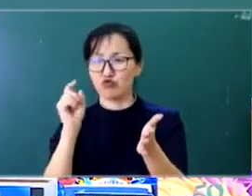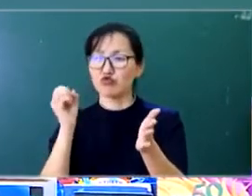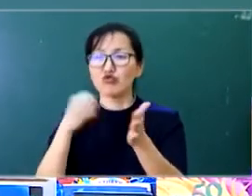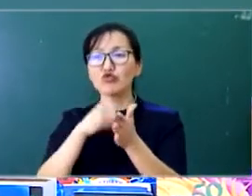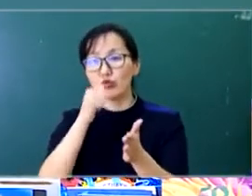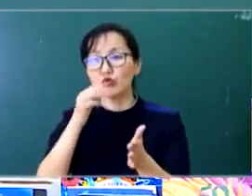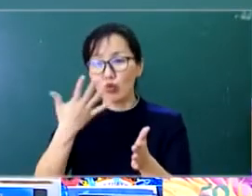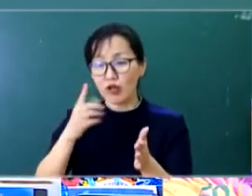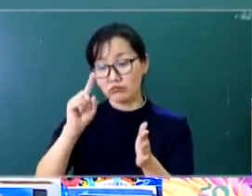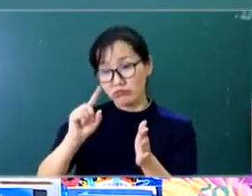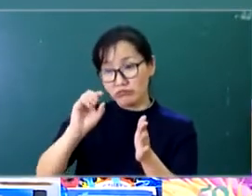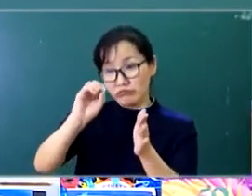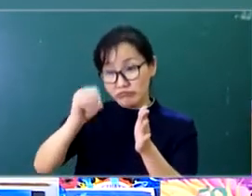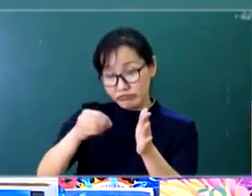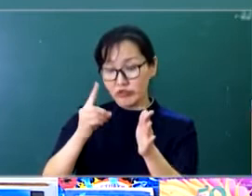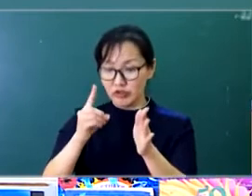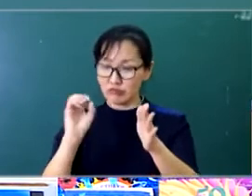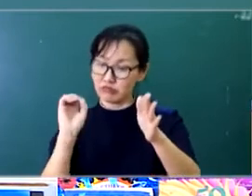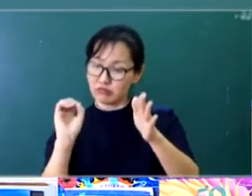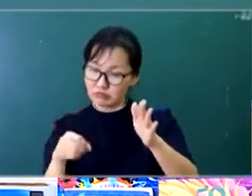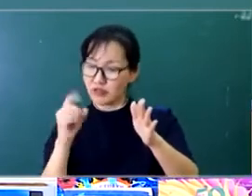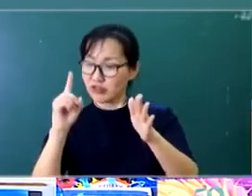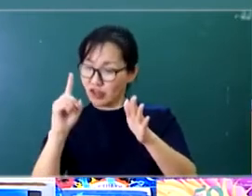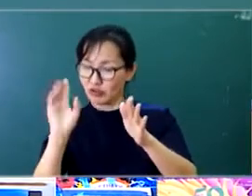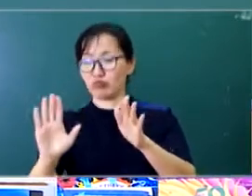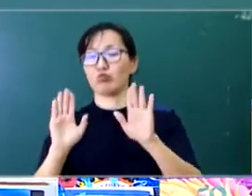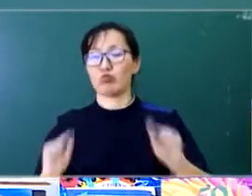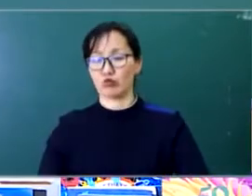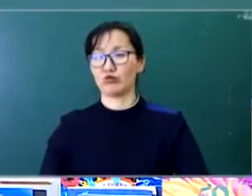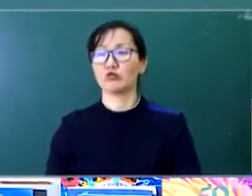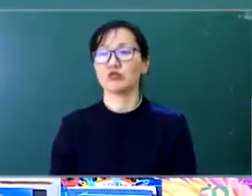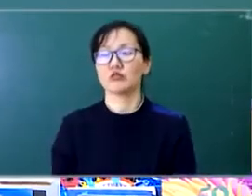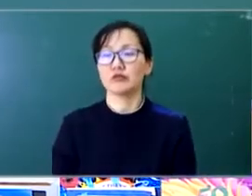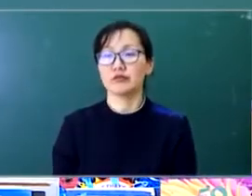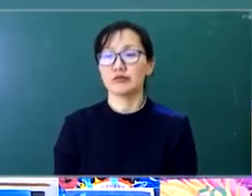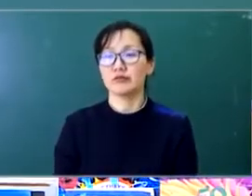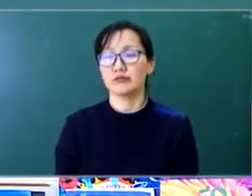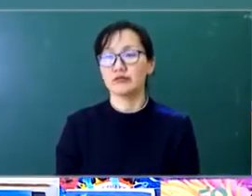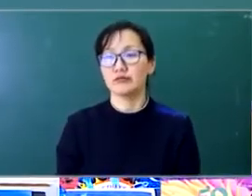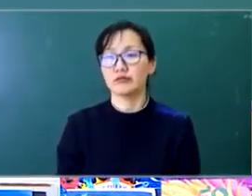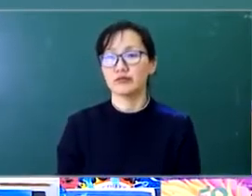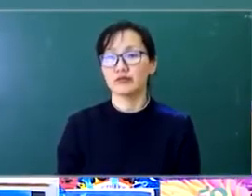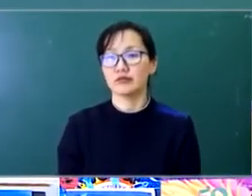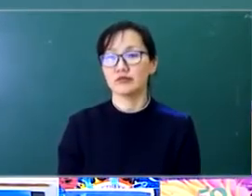учраас энэ тэгүүдийг заавал бичих албагүй дарсан ч болно. Зүгээр 1/2 гэж бичиж болох нэ.